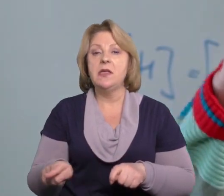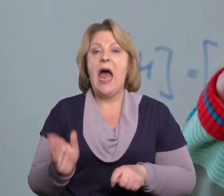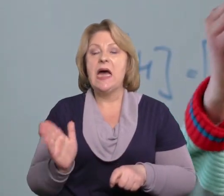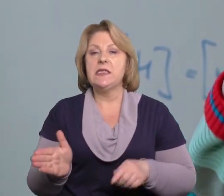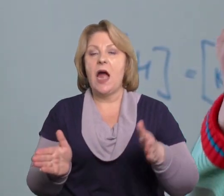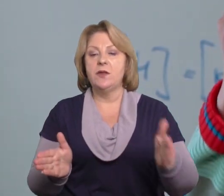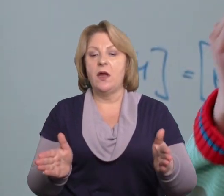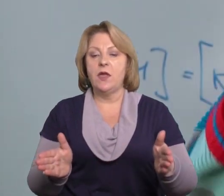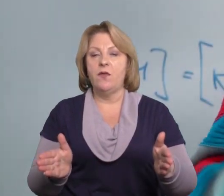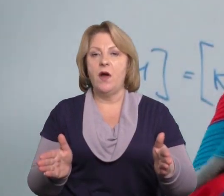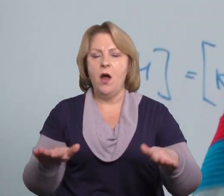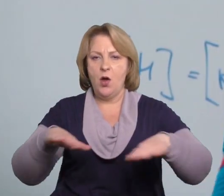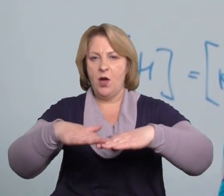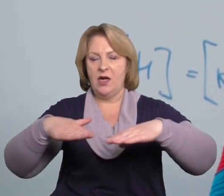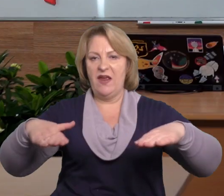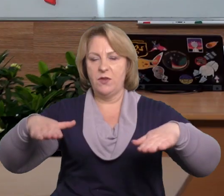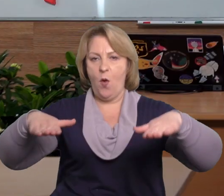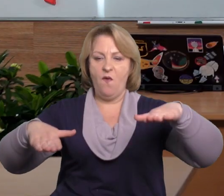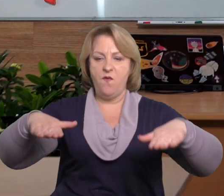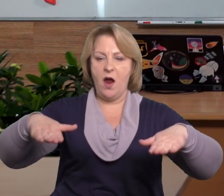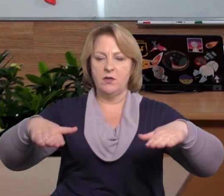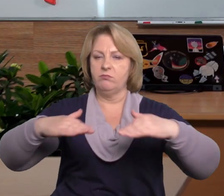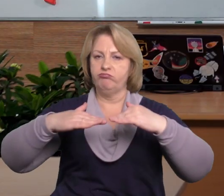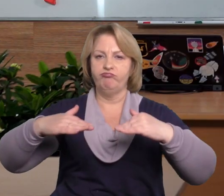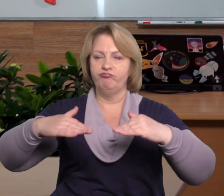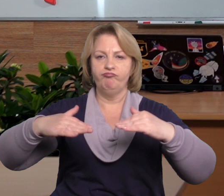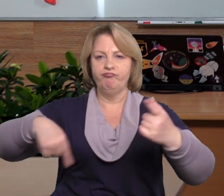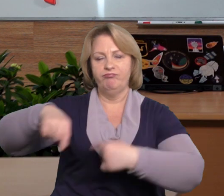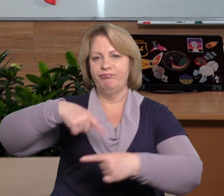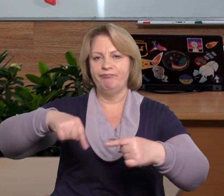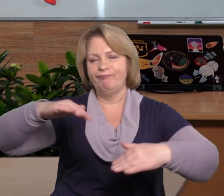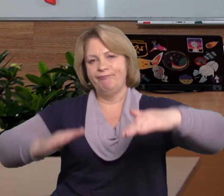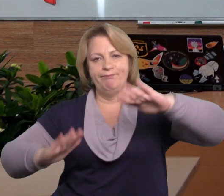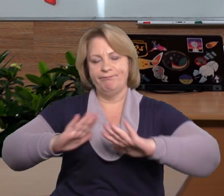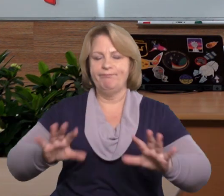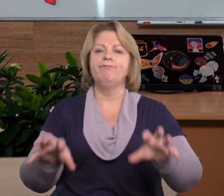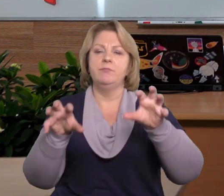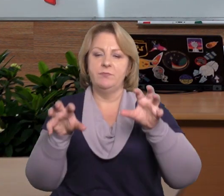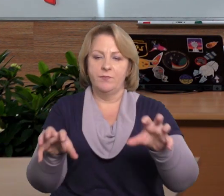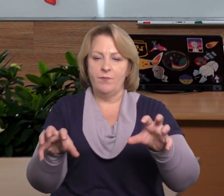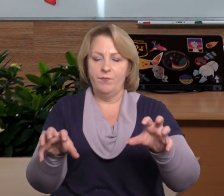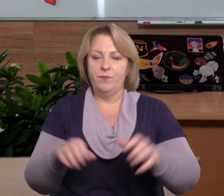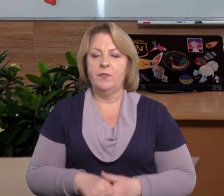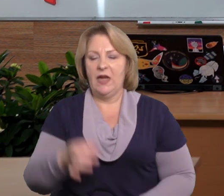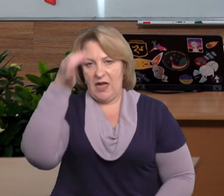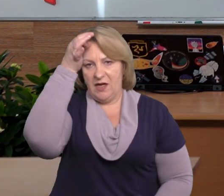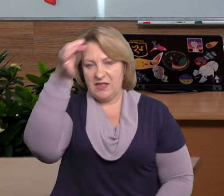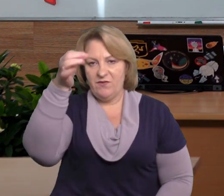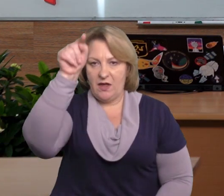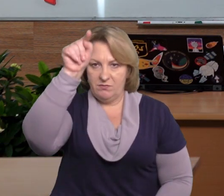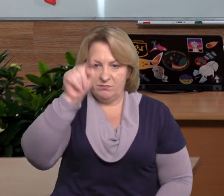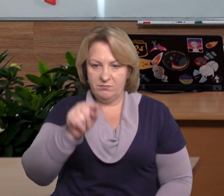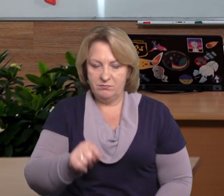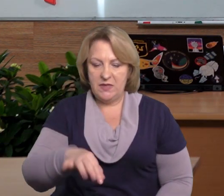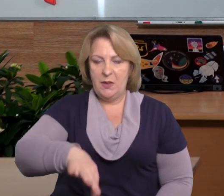знаходилися відповідно у стані рівноваги. Тобто ця жординка, вона не оберталася, тому що ми нитку провели рівно через